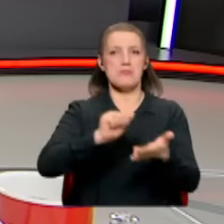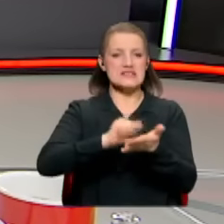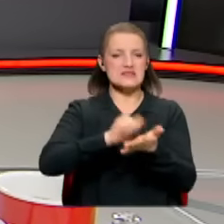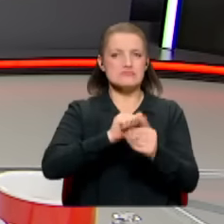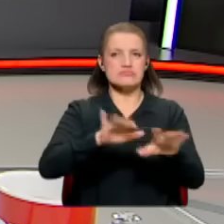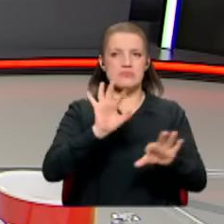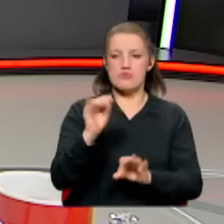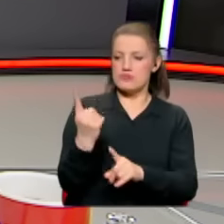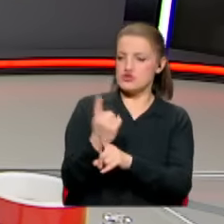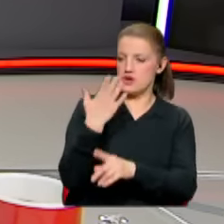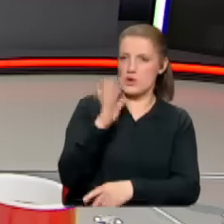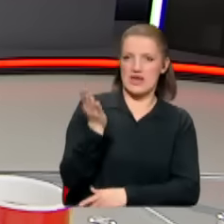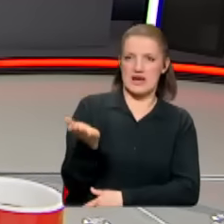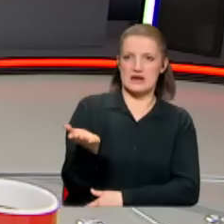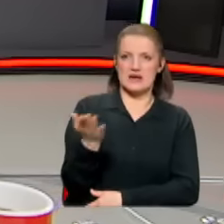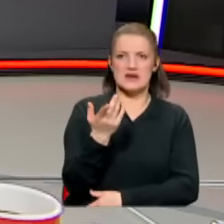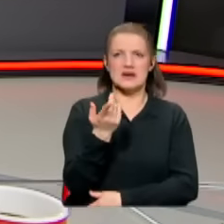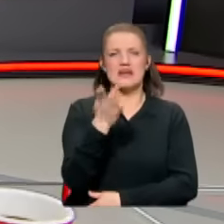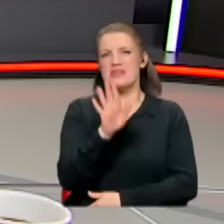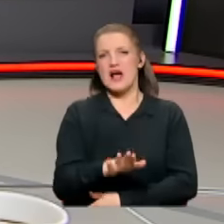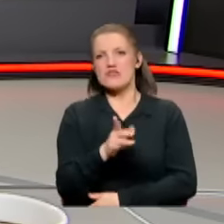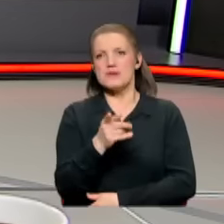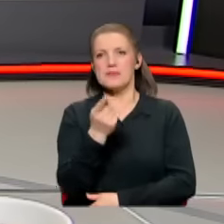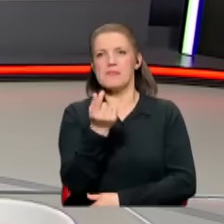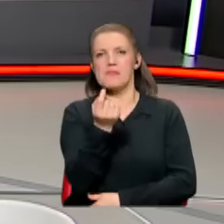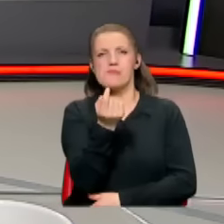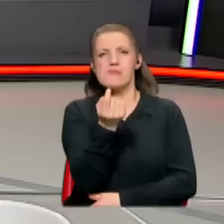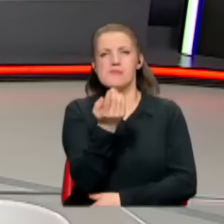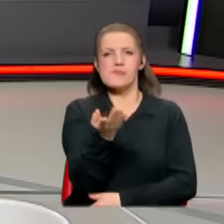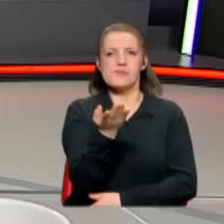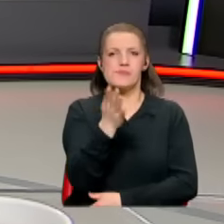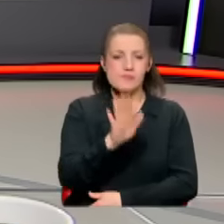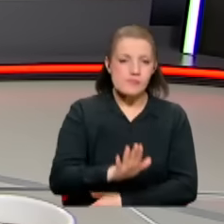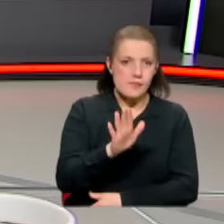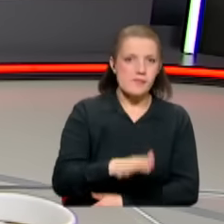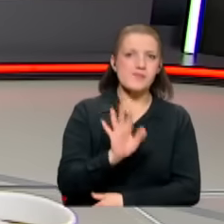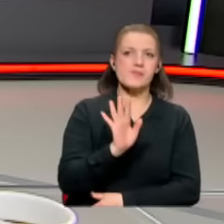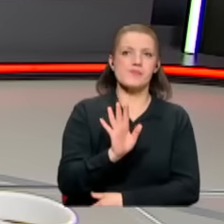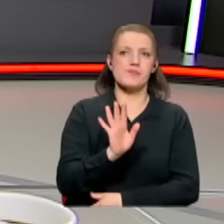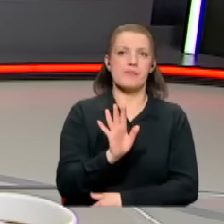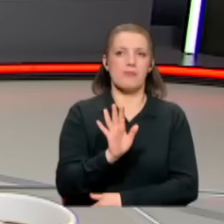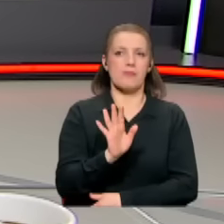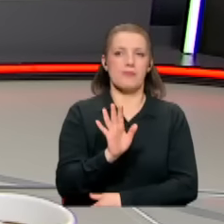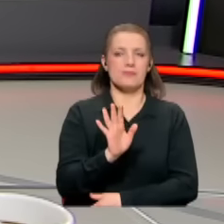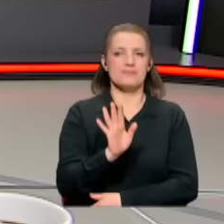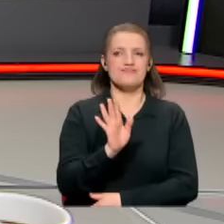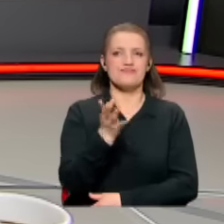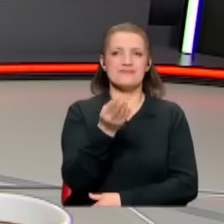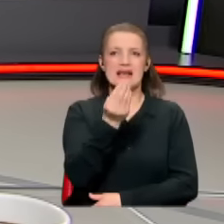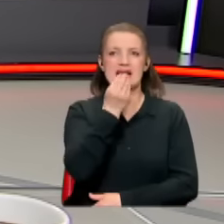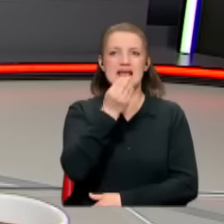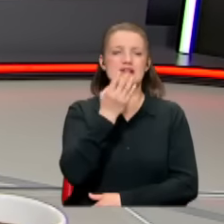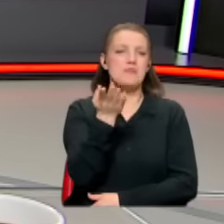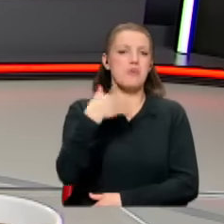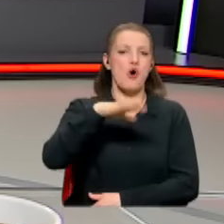yokmuş. Ne kalacakmış? İşte bir şey bir kalacak bir şey. Orada kalacak mı kalmayacak mı? Yine gıda boyası